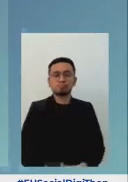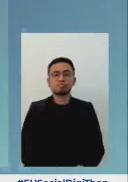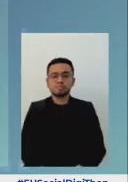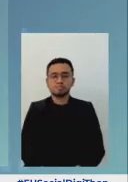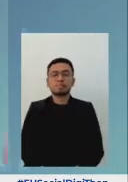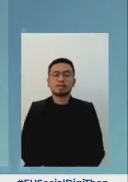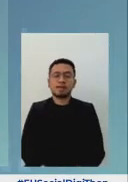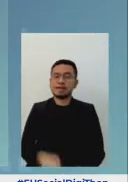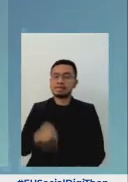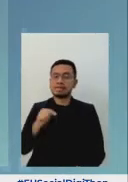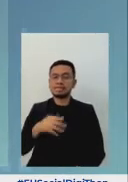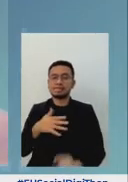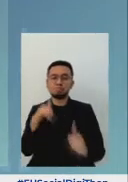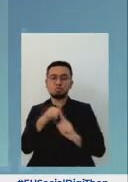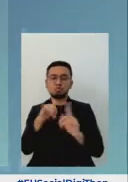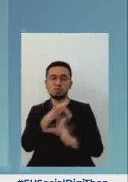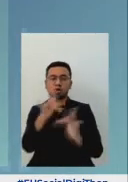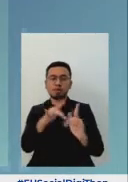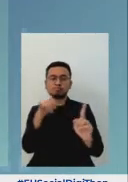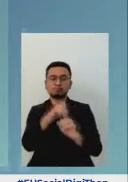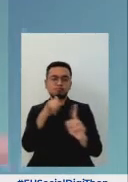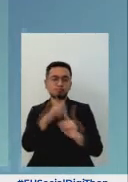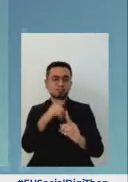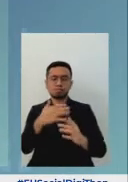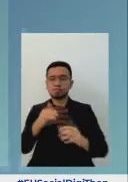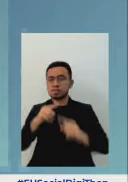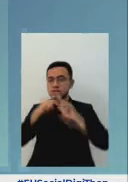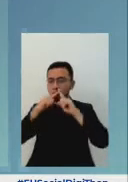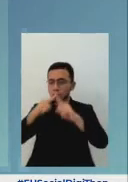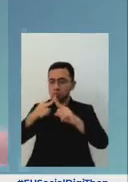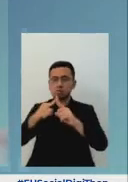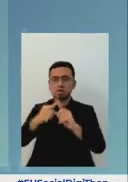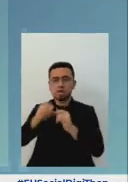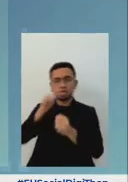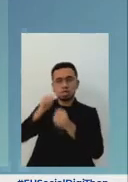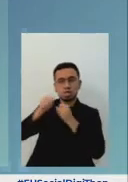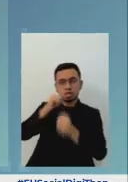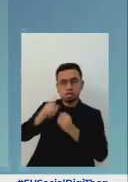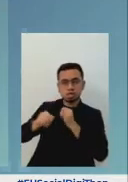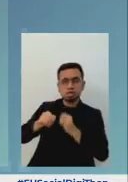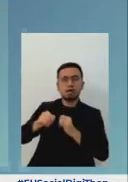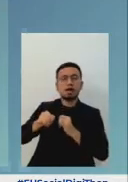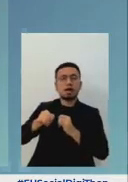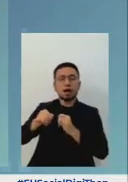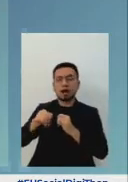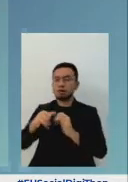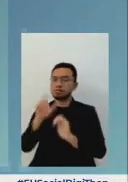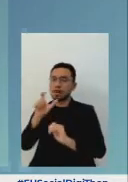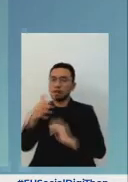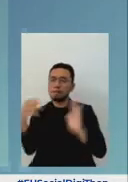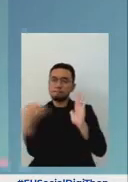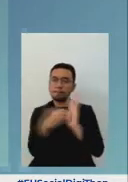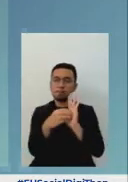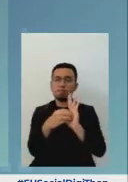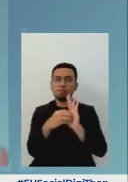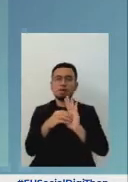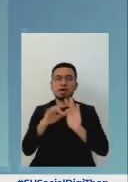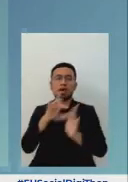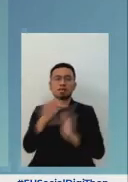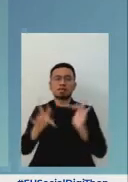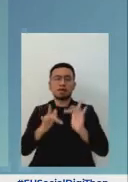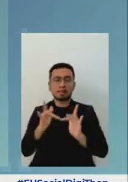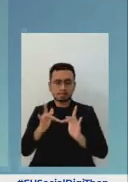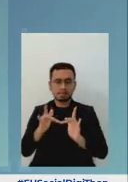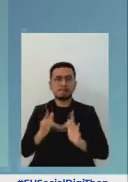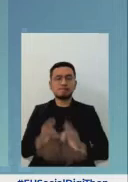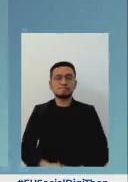tindakan menyakiti, mengintimidasi, menyebarkan kebohongan, menghina seseorang melalui internet, jejaring sosial, mobile phone atau teknologi digital